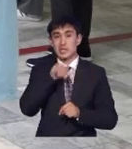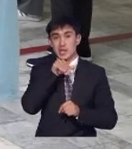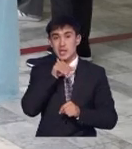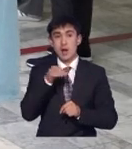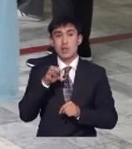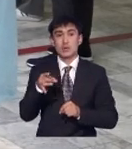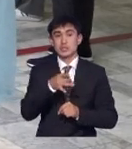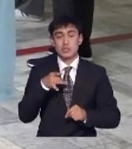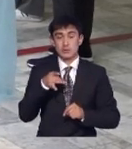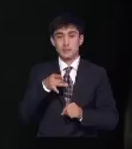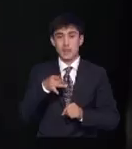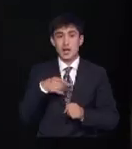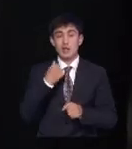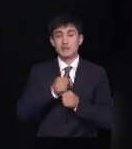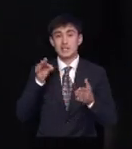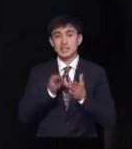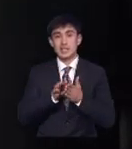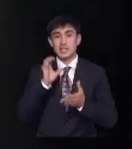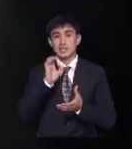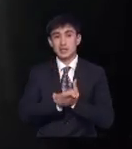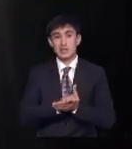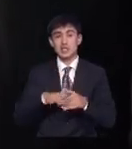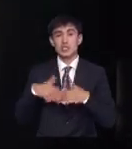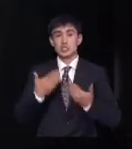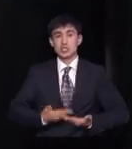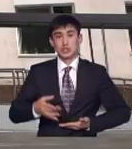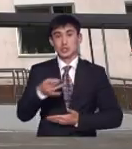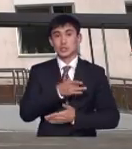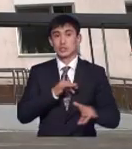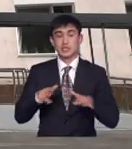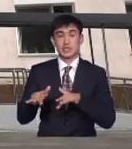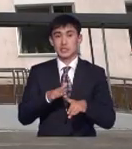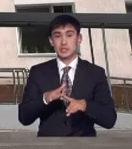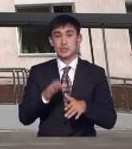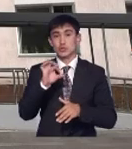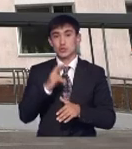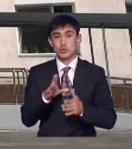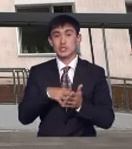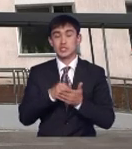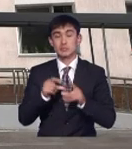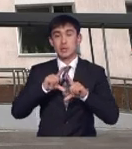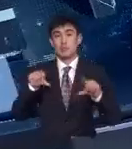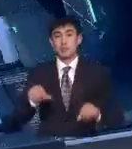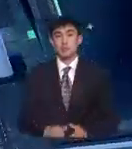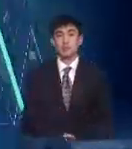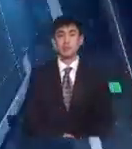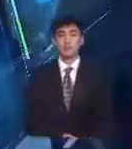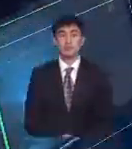и Алакольский район. Основная цель – ознакомление с жизнью региона и деятельностью социально значимых объектов.